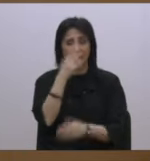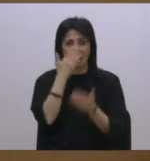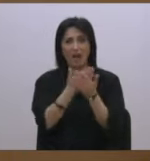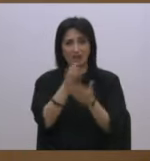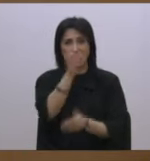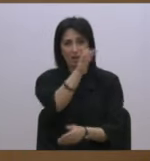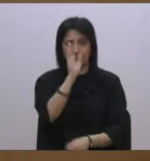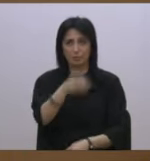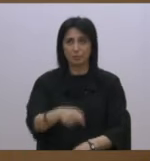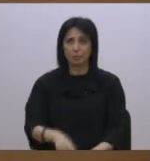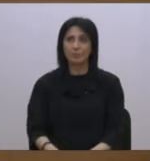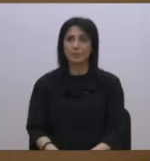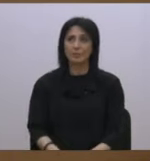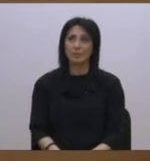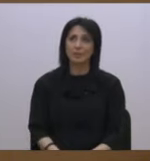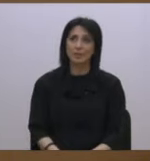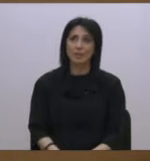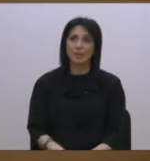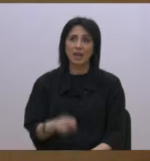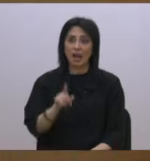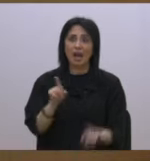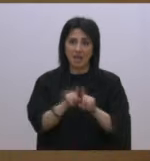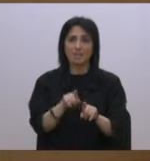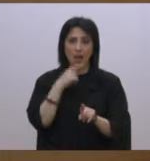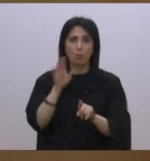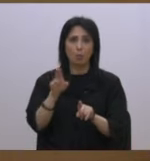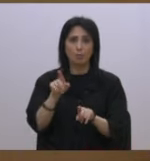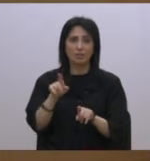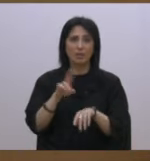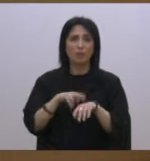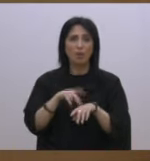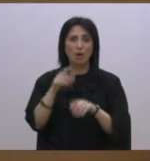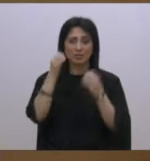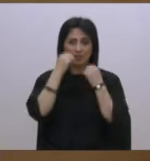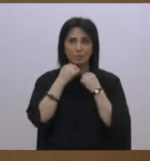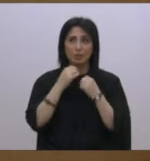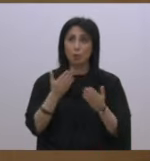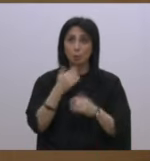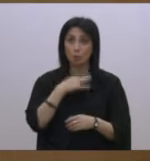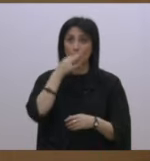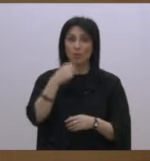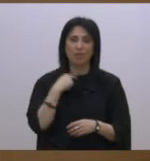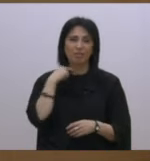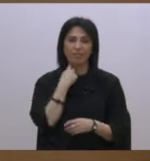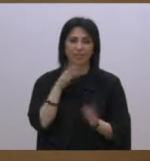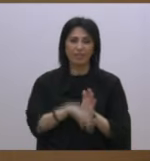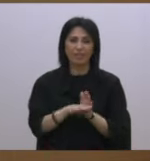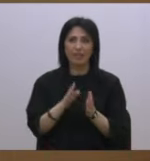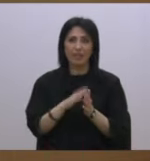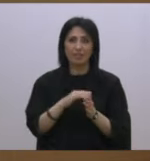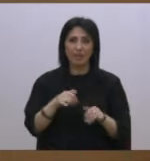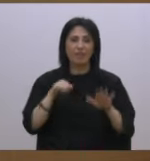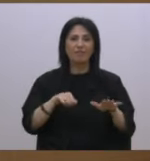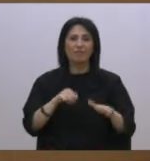განახებენ ხო და ესე ამბობდეთ რომ თუ მეტყოდი რომ ჩმორი ვარ აღარ